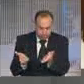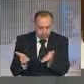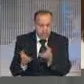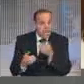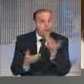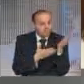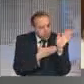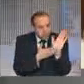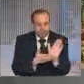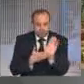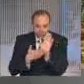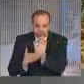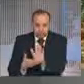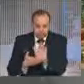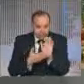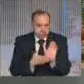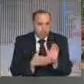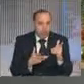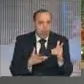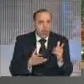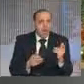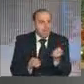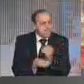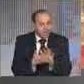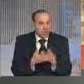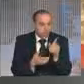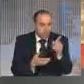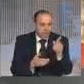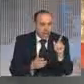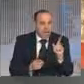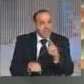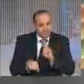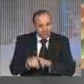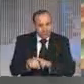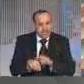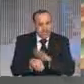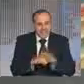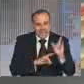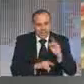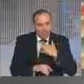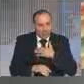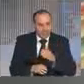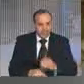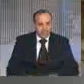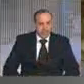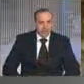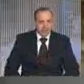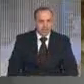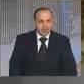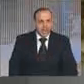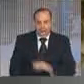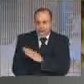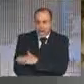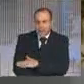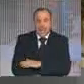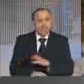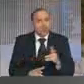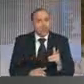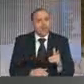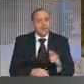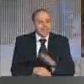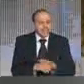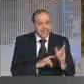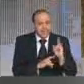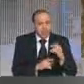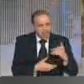بما يقدمونه عبر جناح مجاني هياه الديوان الوطني للصناعات التقليديه كل العاملين بدار صناعات تقليديه